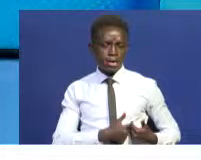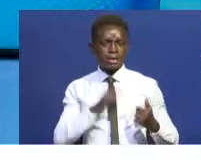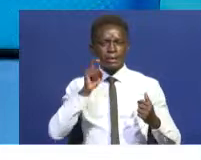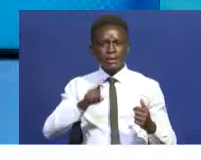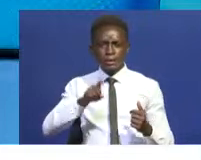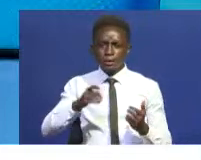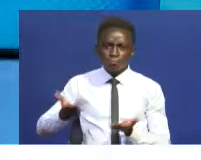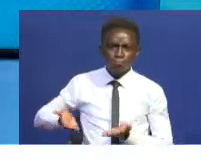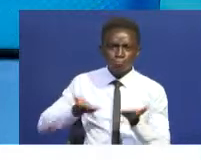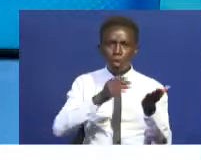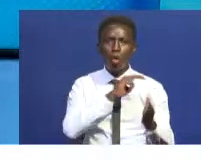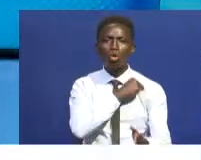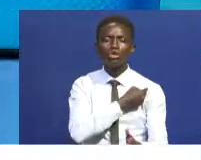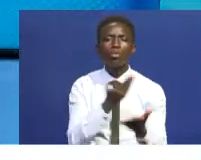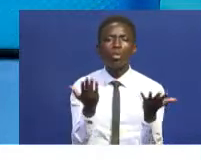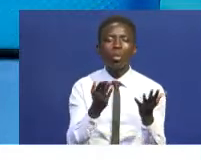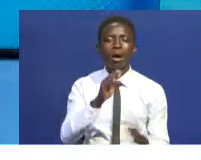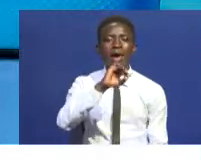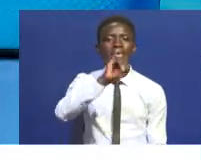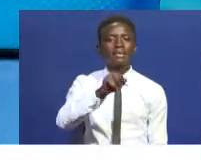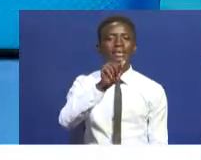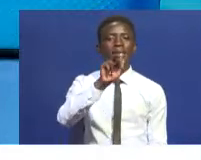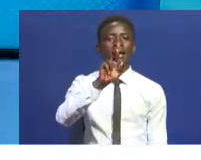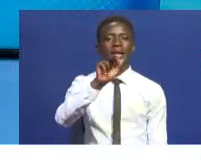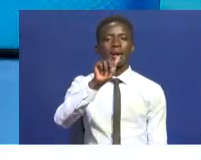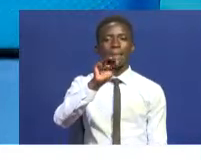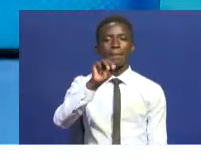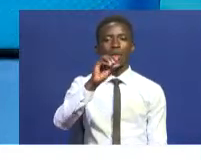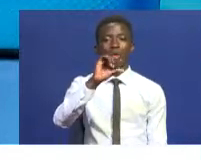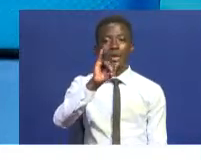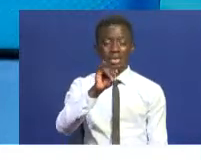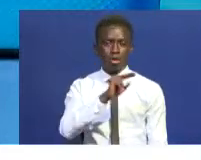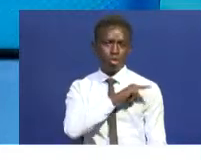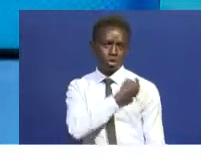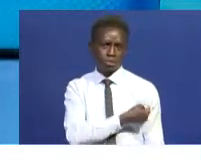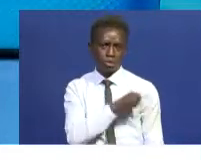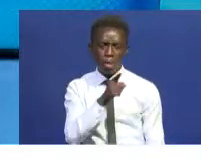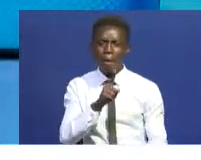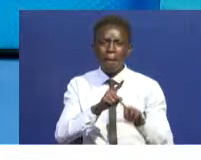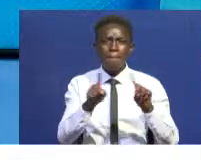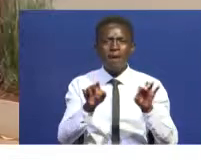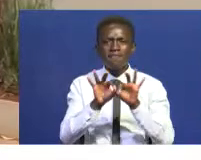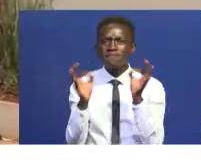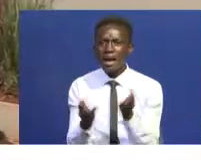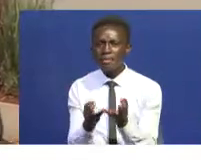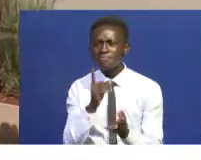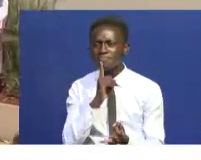Odinga mjini Kisumu, lakini familia hiyo inasema haina fedha za kumudu matibabu hayo.